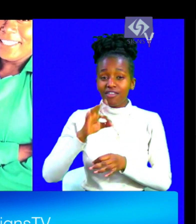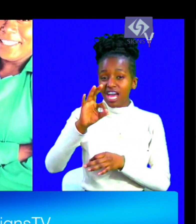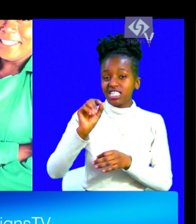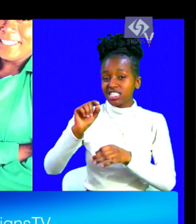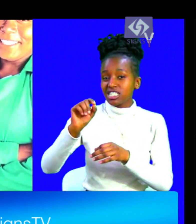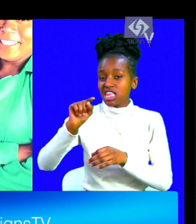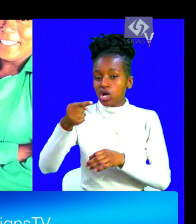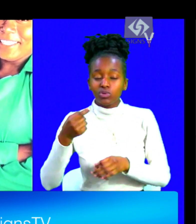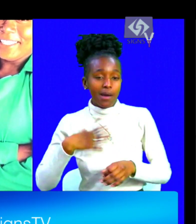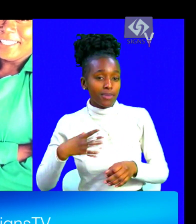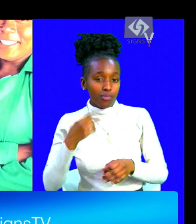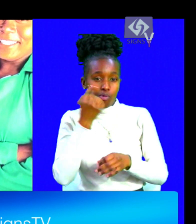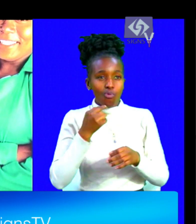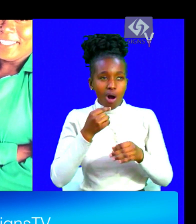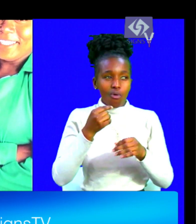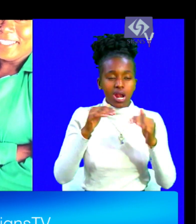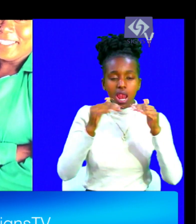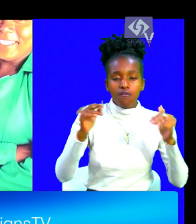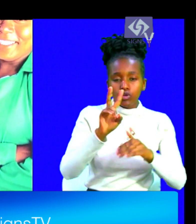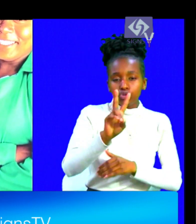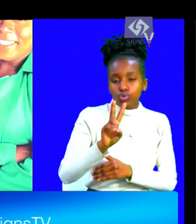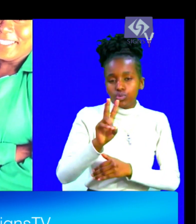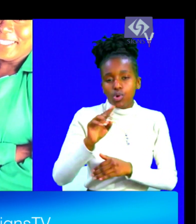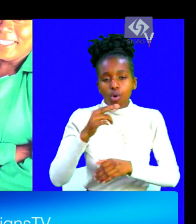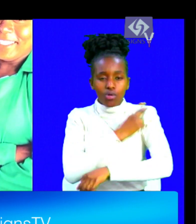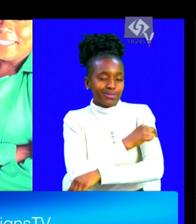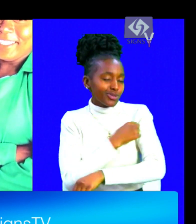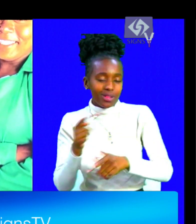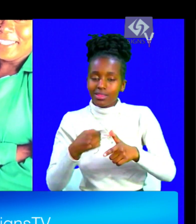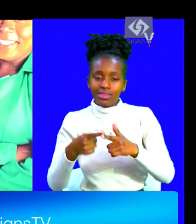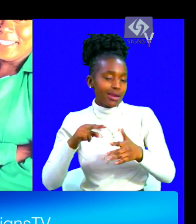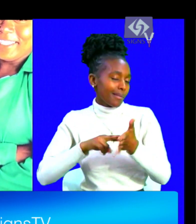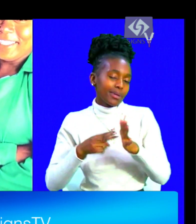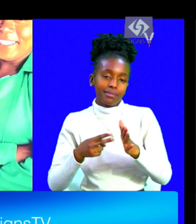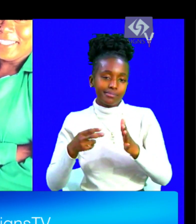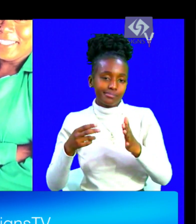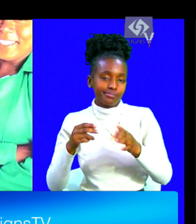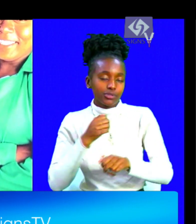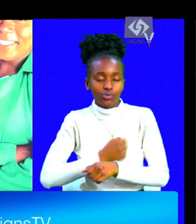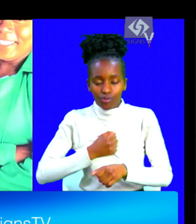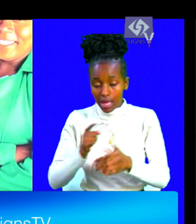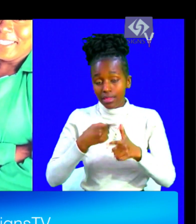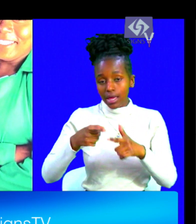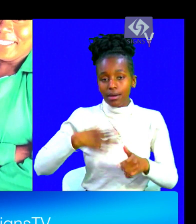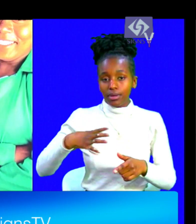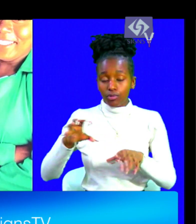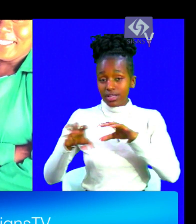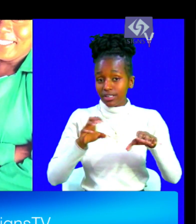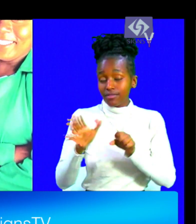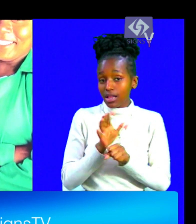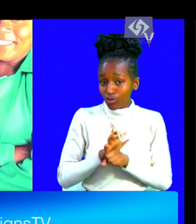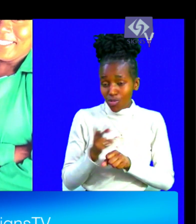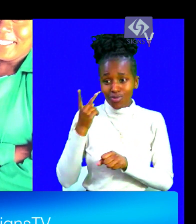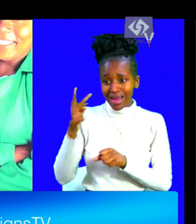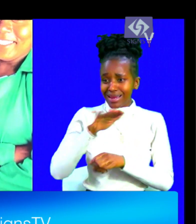ziko ina level 2. Hilo ni jambo ambalo limekuwa likiumiza wananchi wa Makima sana. Na vile vile ukiangalia eneo la Makima ni eneo kubwa sana